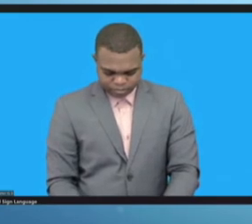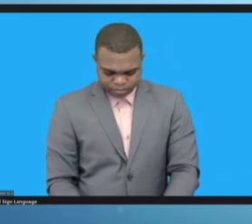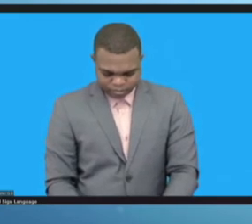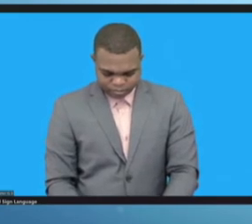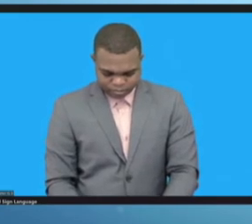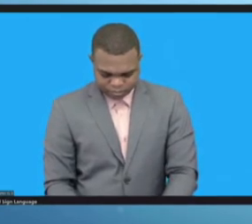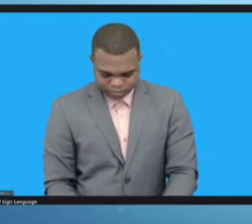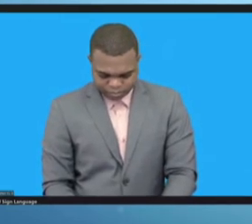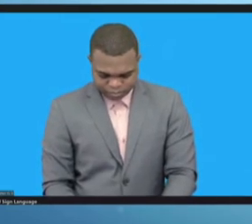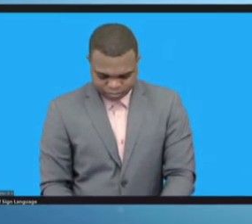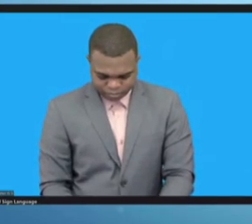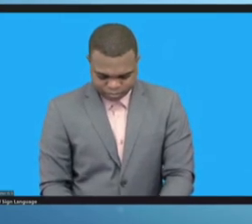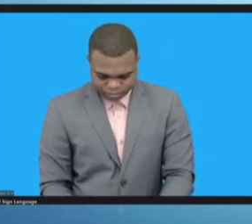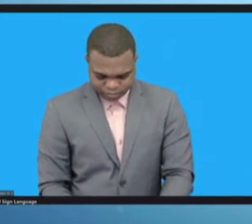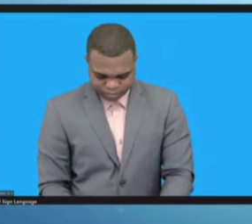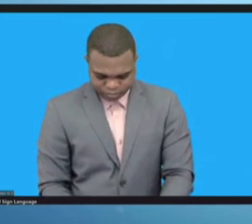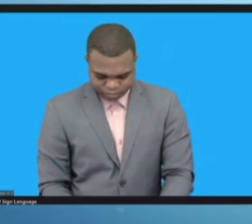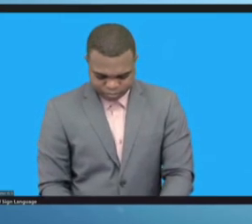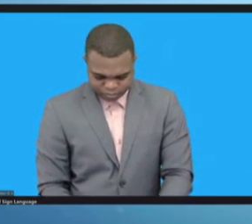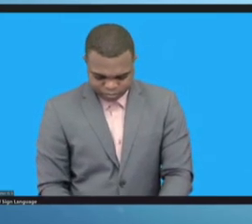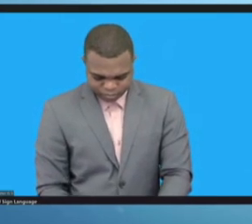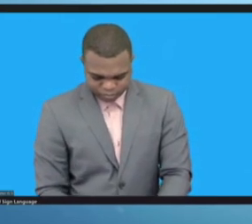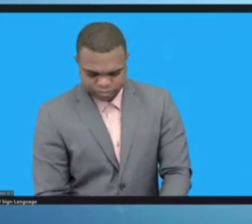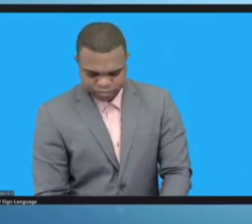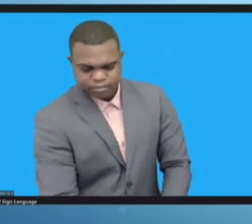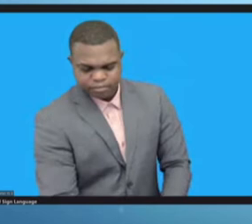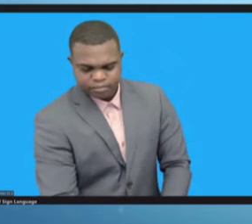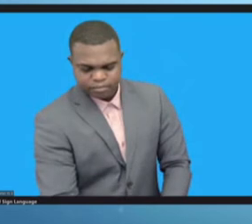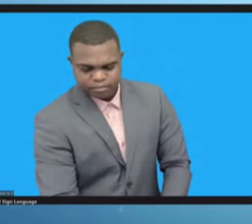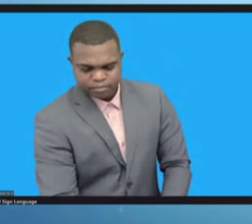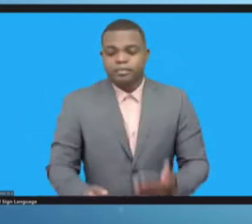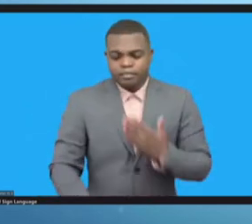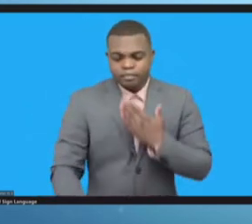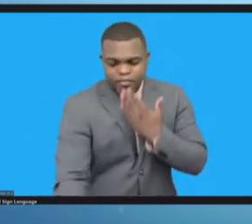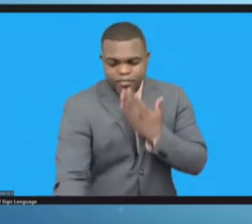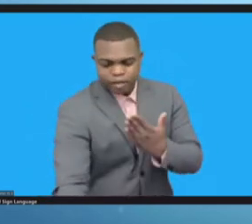Il va précéder donc un message enregistré. Merci beaucoup.